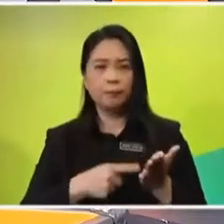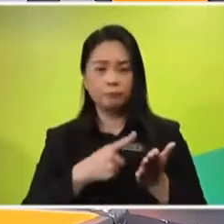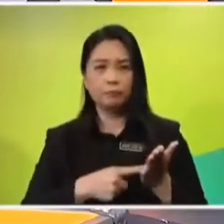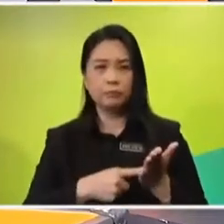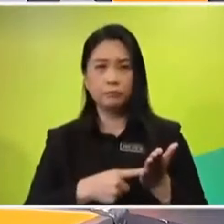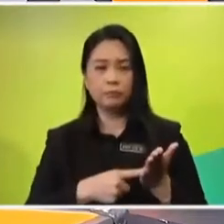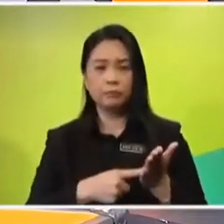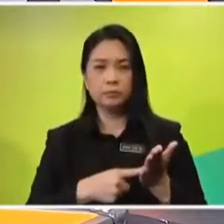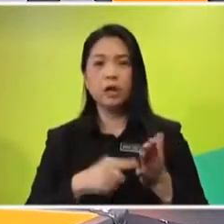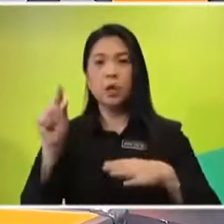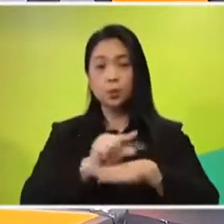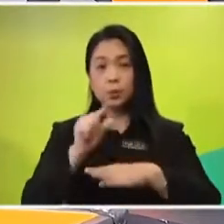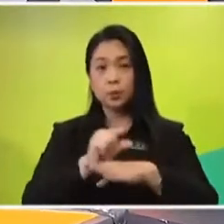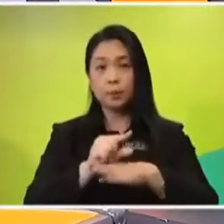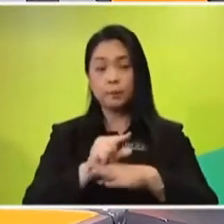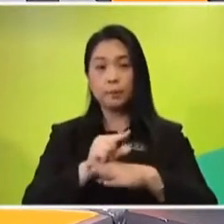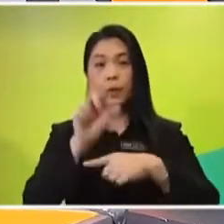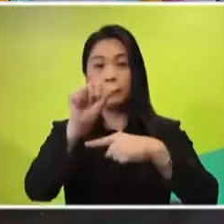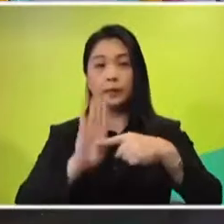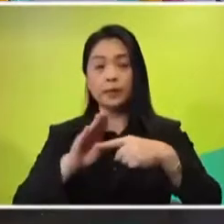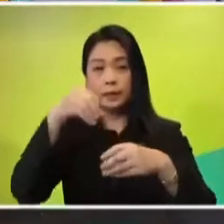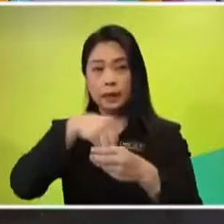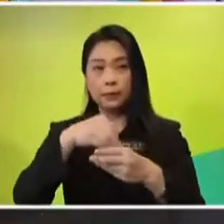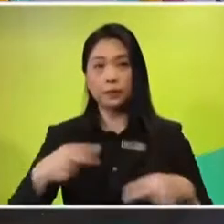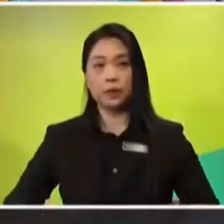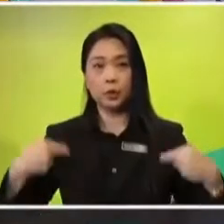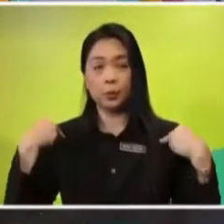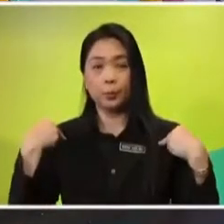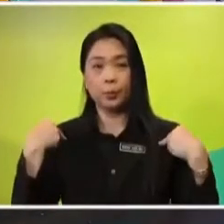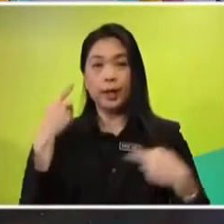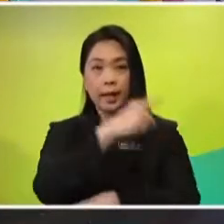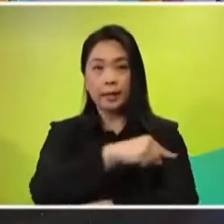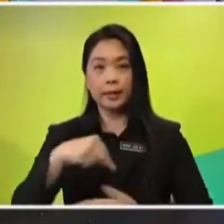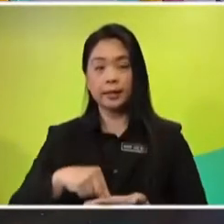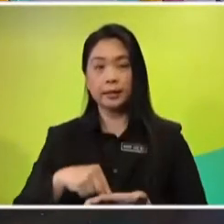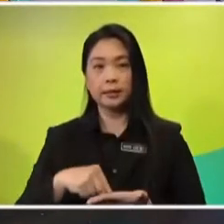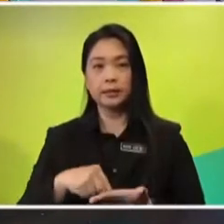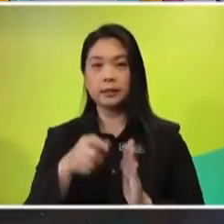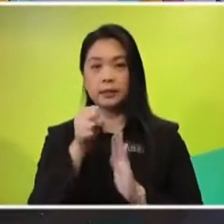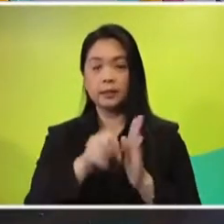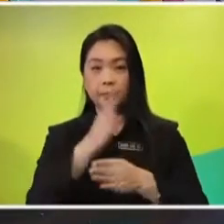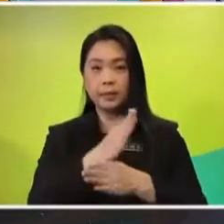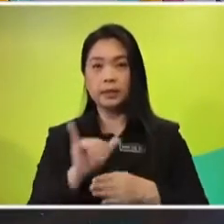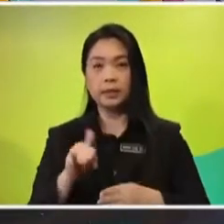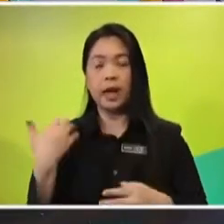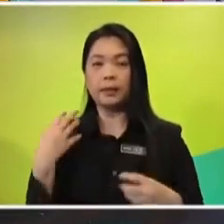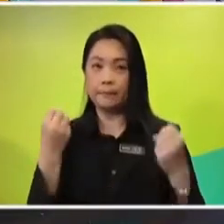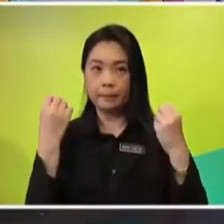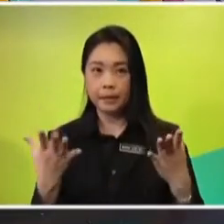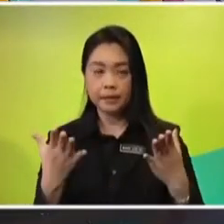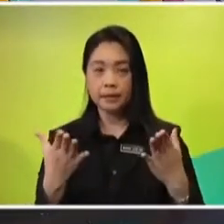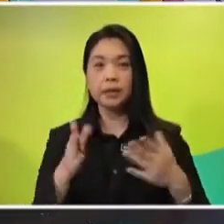aplikasi pecahan ini dalam kehidupan seharian kita, cikgu? Sebenarnya, Mira, banyak aplikasi pecahan